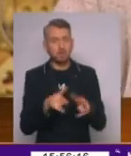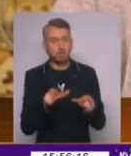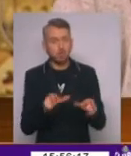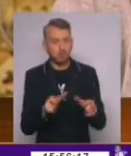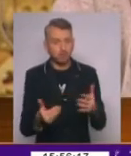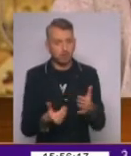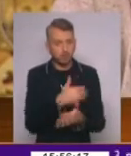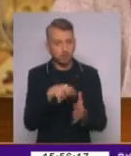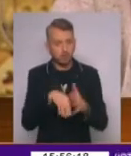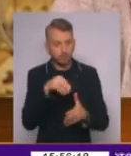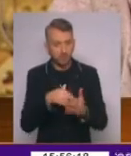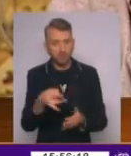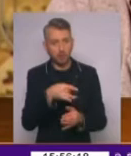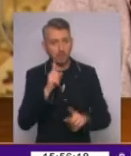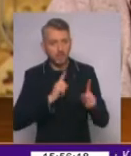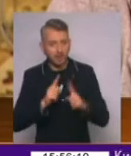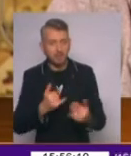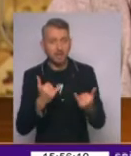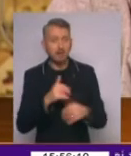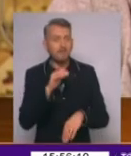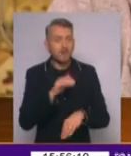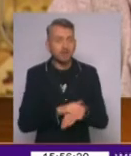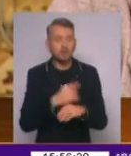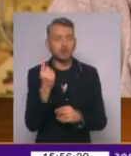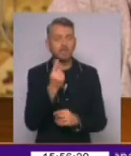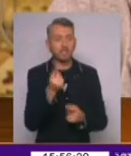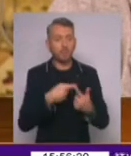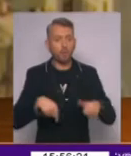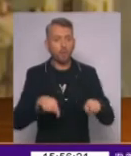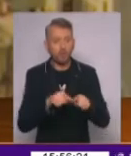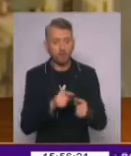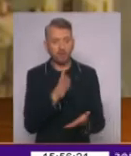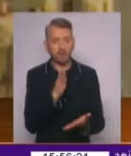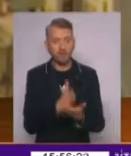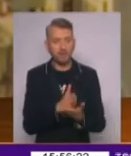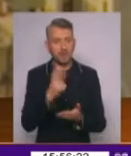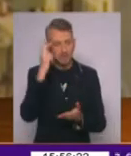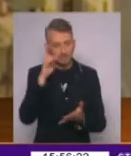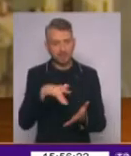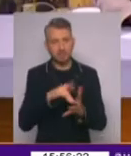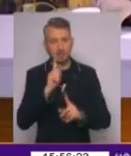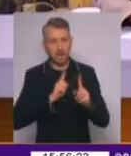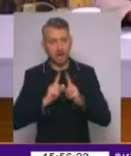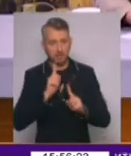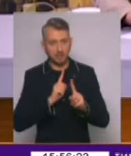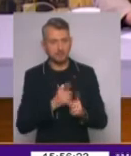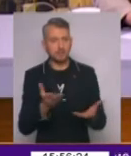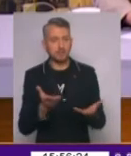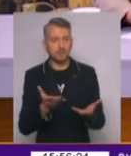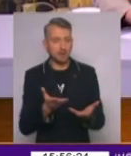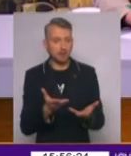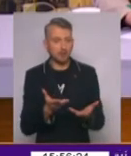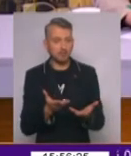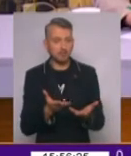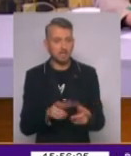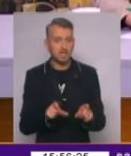нові вибори до районних рад, і фактично єдиним органом являється Київська міська рада, яка, як небожителі,